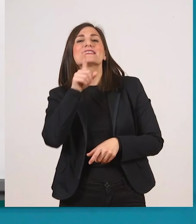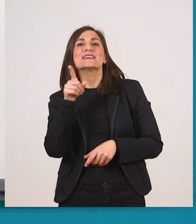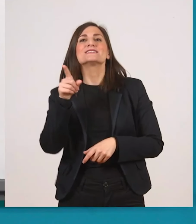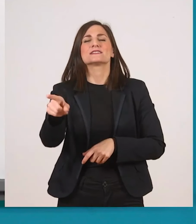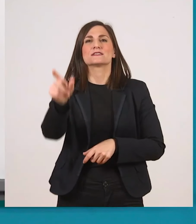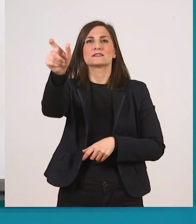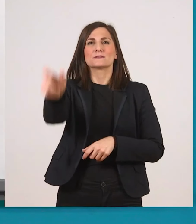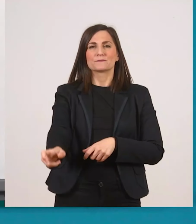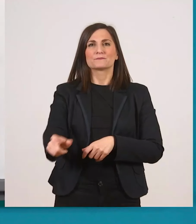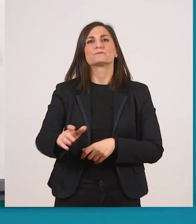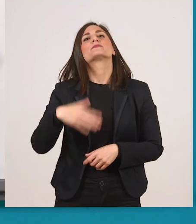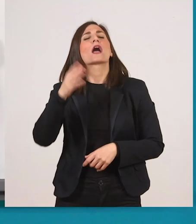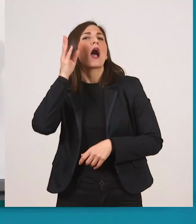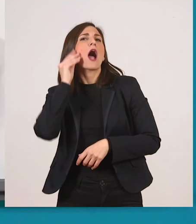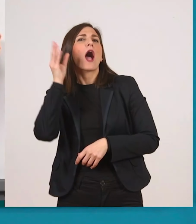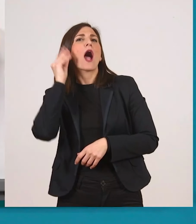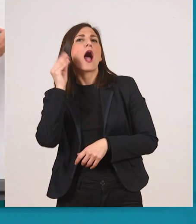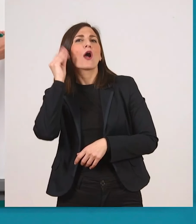Εκείνη ακούει